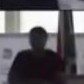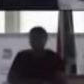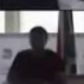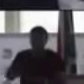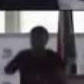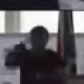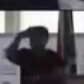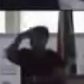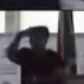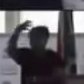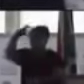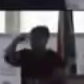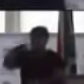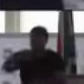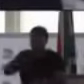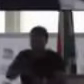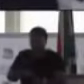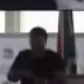emakhosini